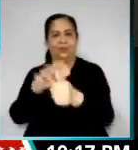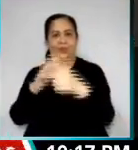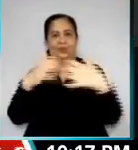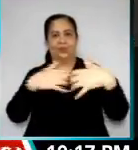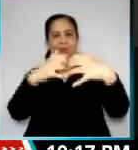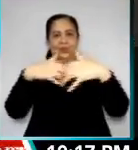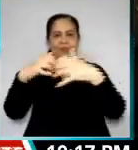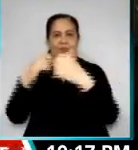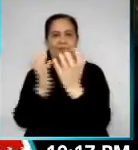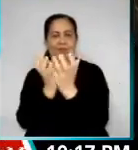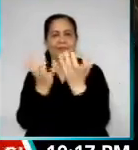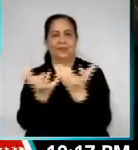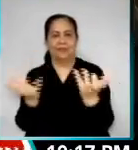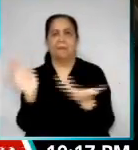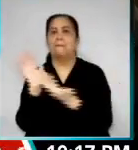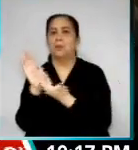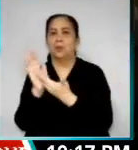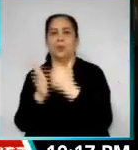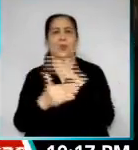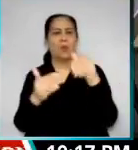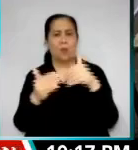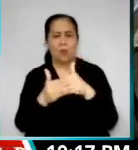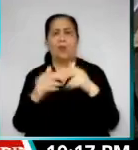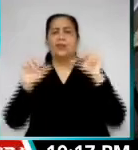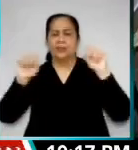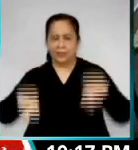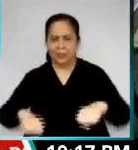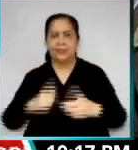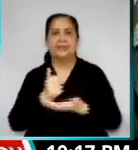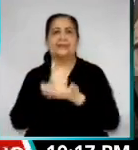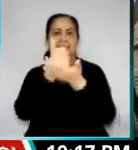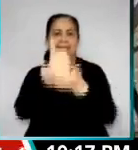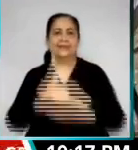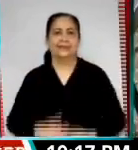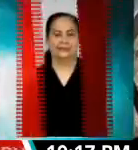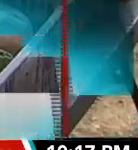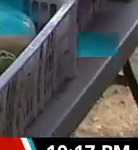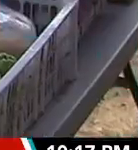patunay na lahat ay may kakayahang tumulong. Von Aquino, GMA News.